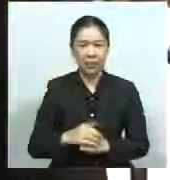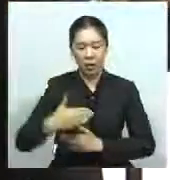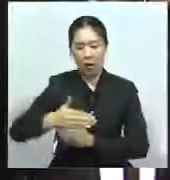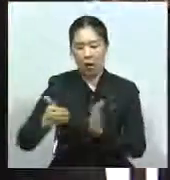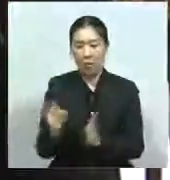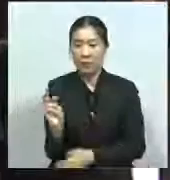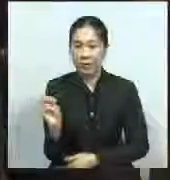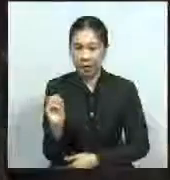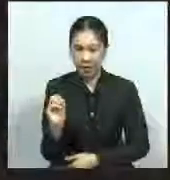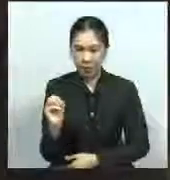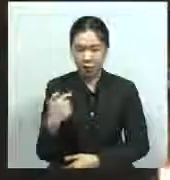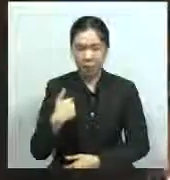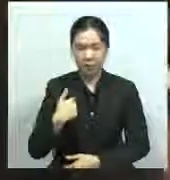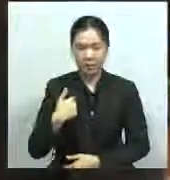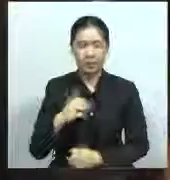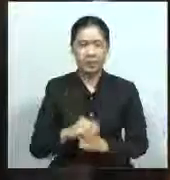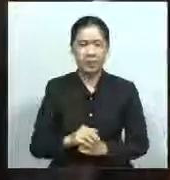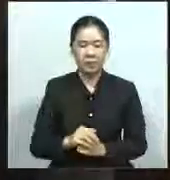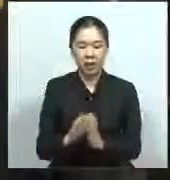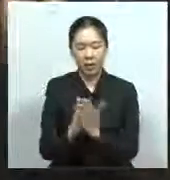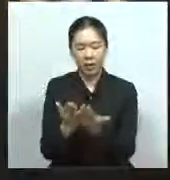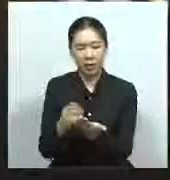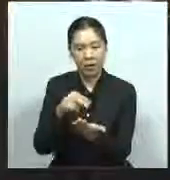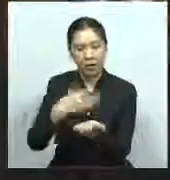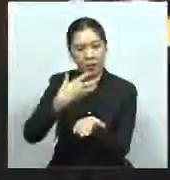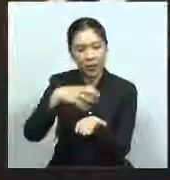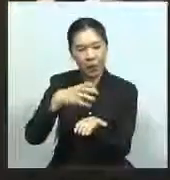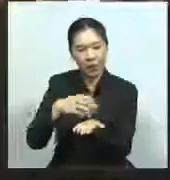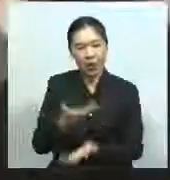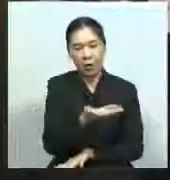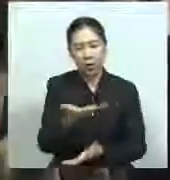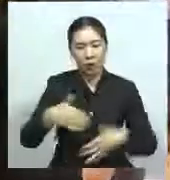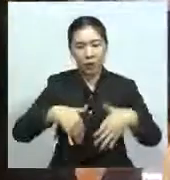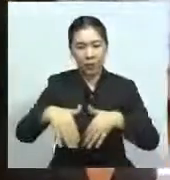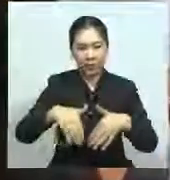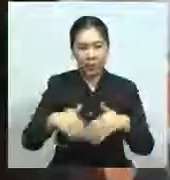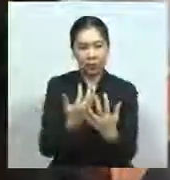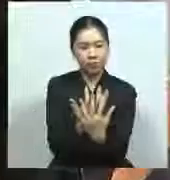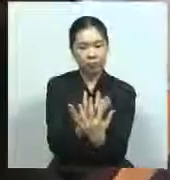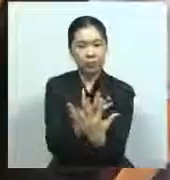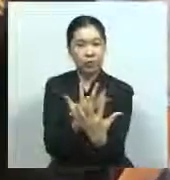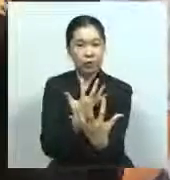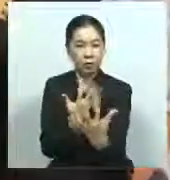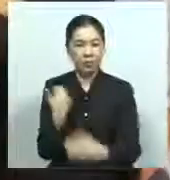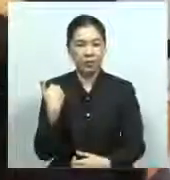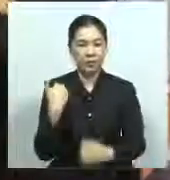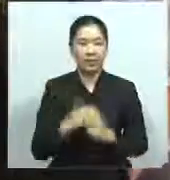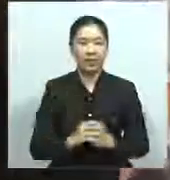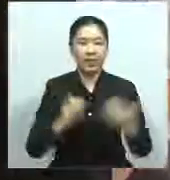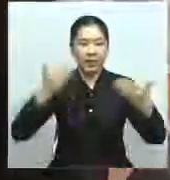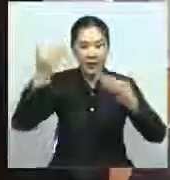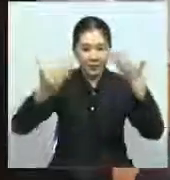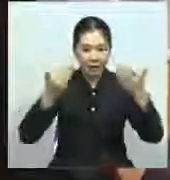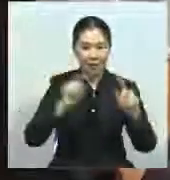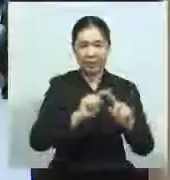พื่อกล่าวสำนึกในพระมหากรุณาธิคุณพร้อมทั้งกล่าวกับประชาชนผ่านสื่อมวลชนนะคะซึ่งจะเห็นว่ากิจกรรมต่าง